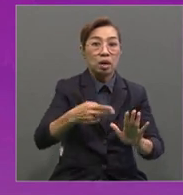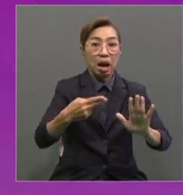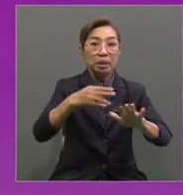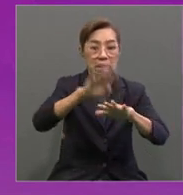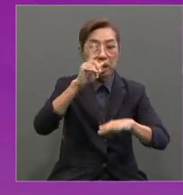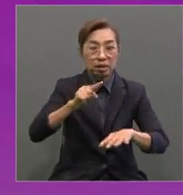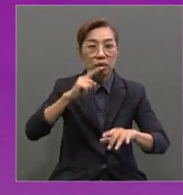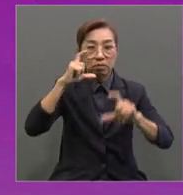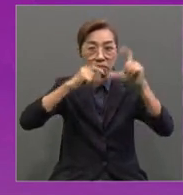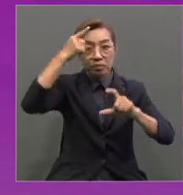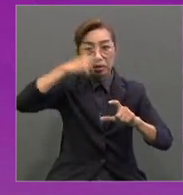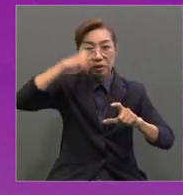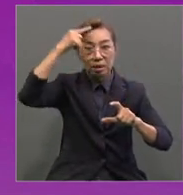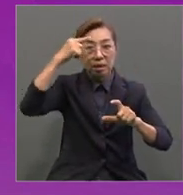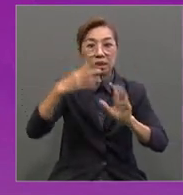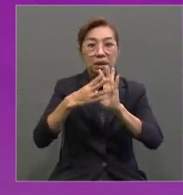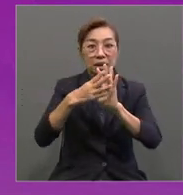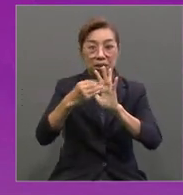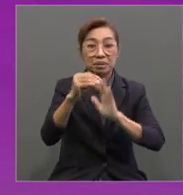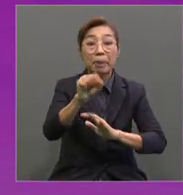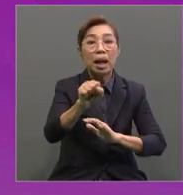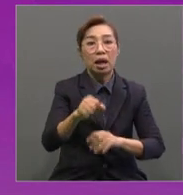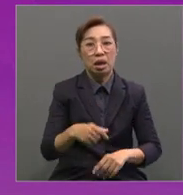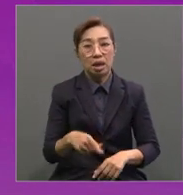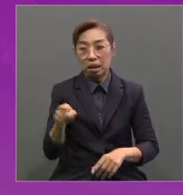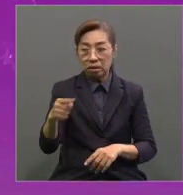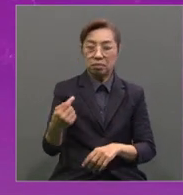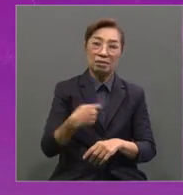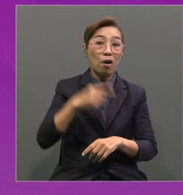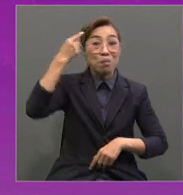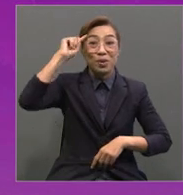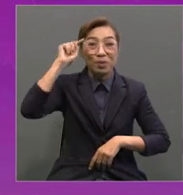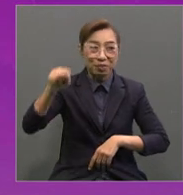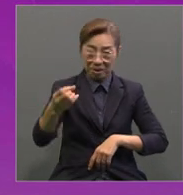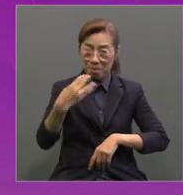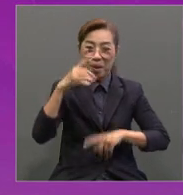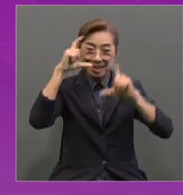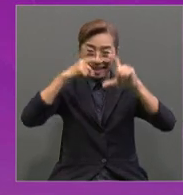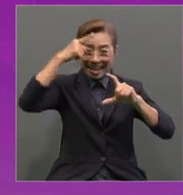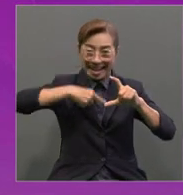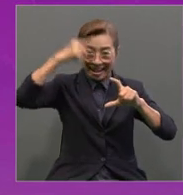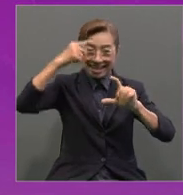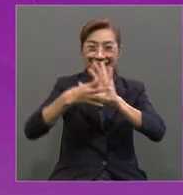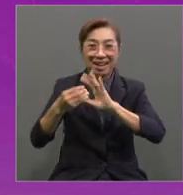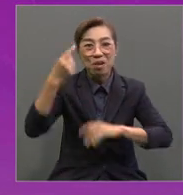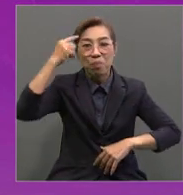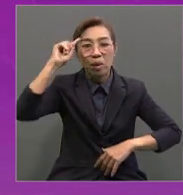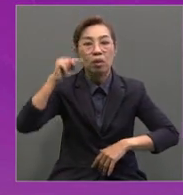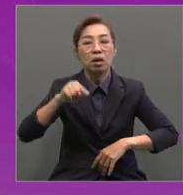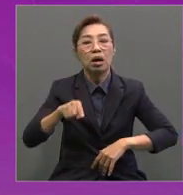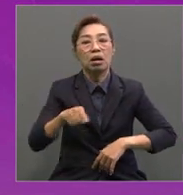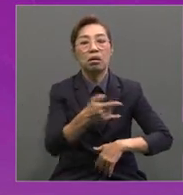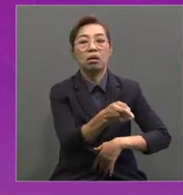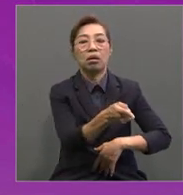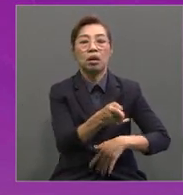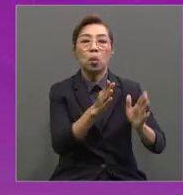ไม่เชี่ทีนี้ตอนนั้นเนี่ยมันไม่ได้รู้สึกเอะใจไงพี่ไม่เอ๊ะเลยเหรอไม่เอ๊ะเลยค่ะทีนี้ผู้เสียหายูไปค่ะกว่า 2ล้านบาททีเดียวนะ